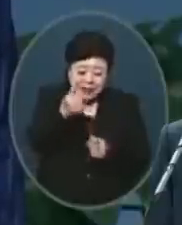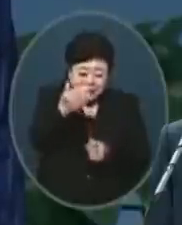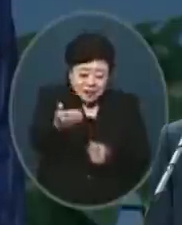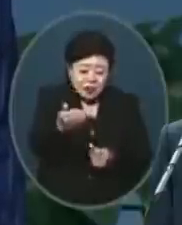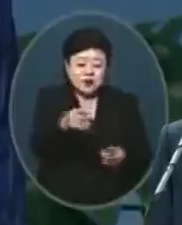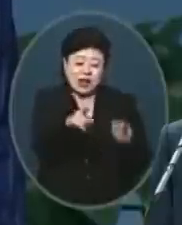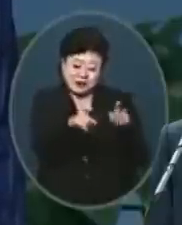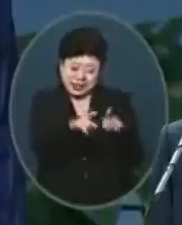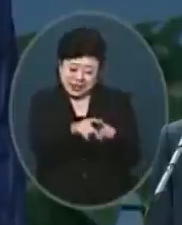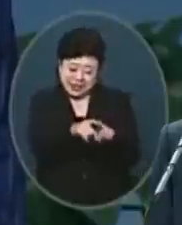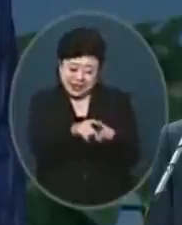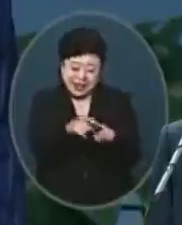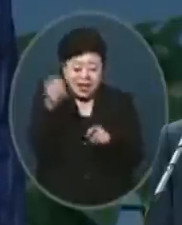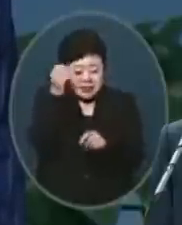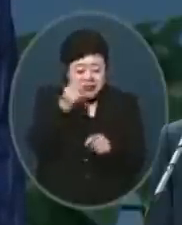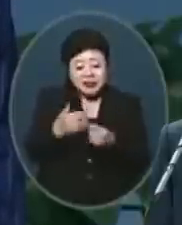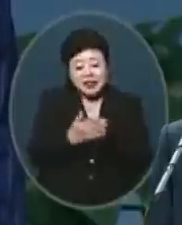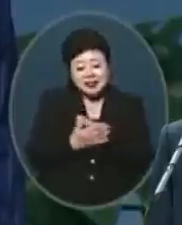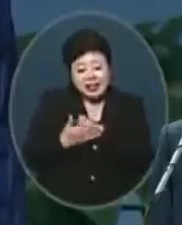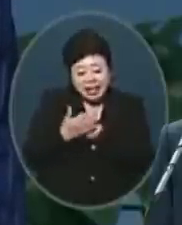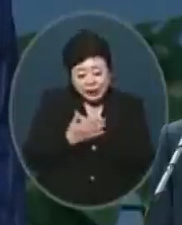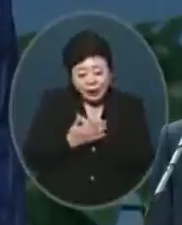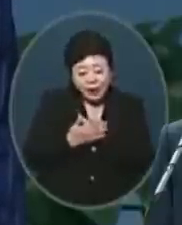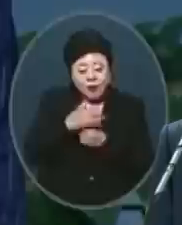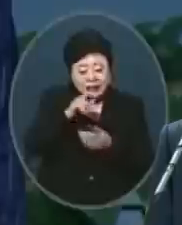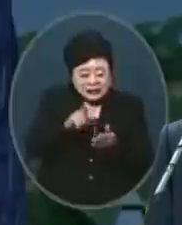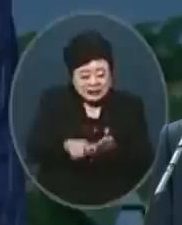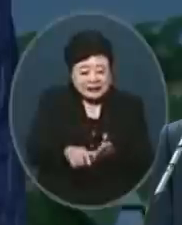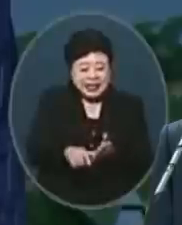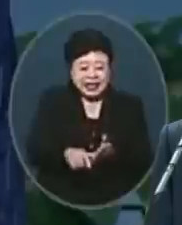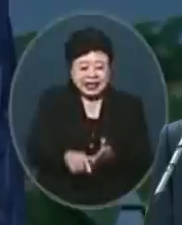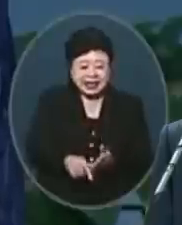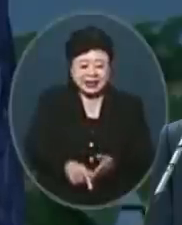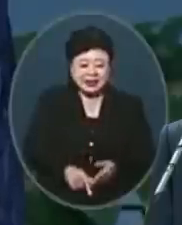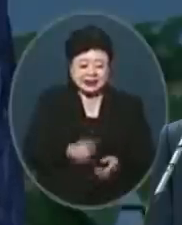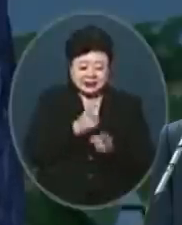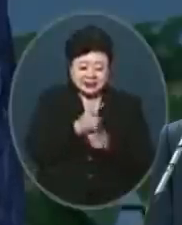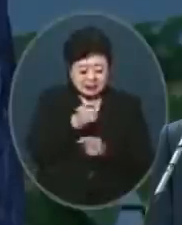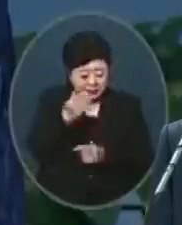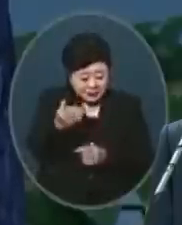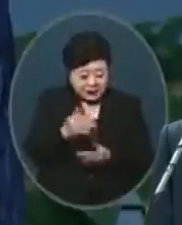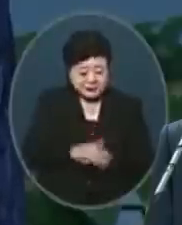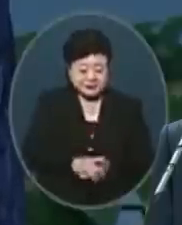여러분과 함께 성령의 능력으로 이 시대에 역사하는 것입니다.